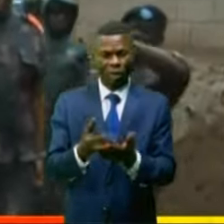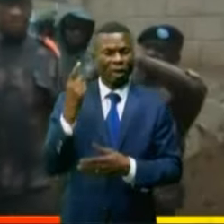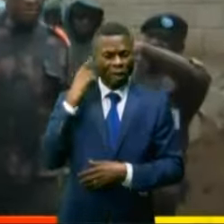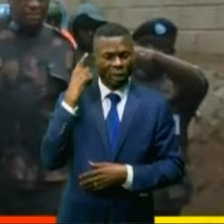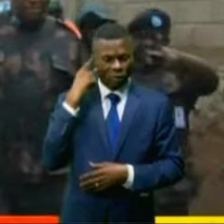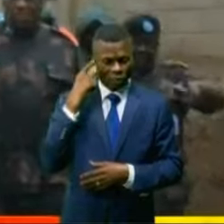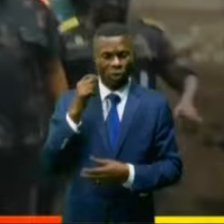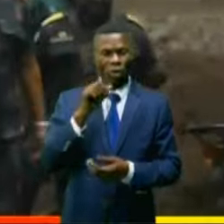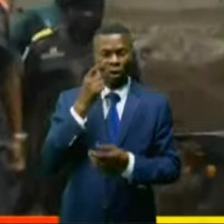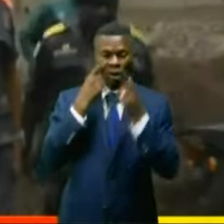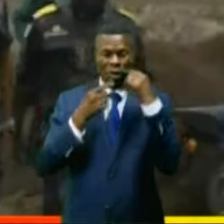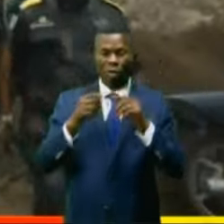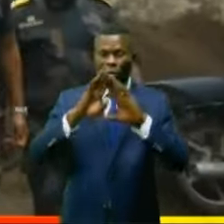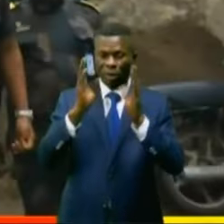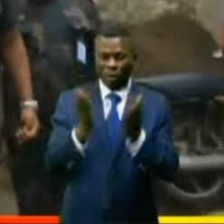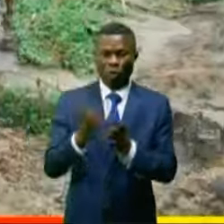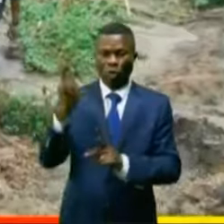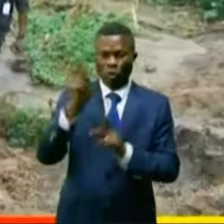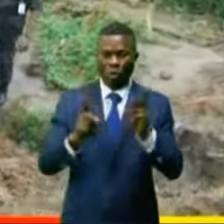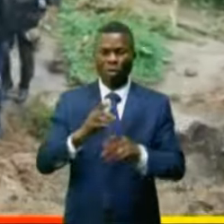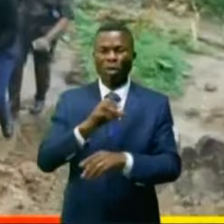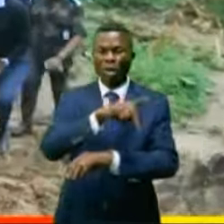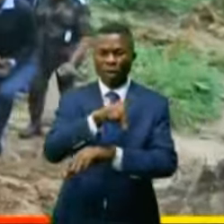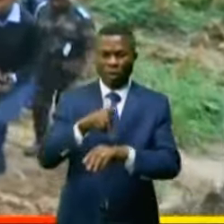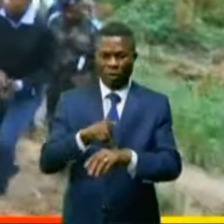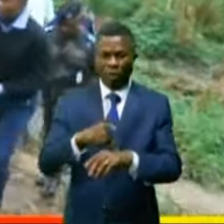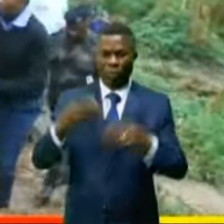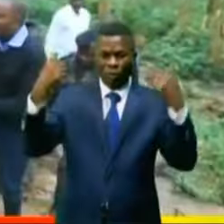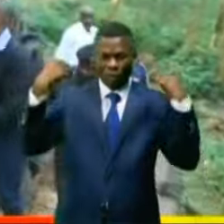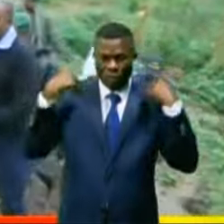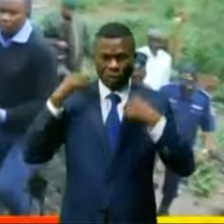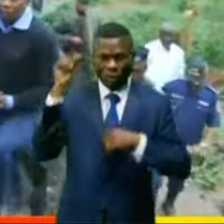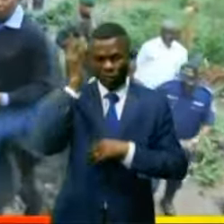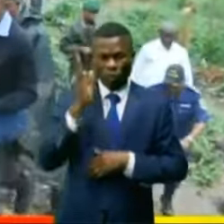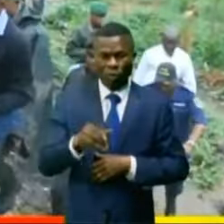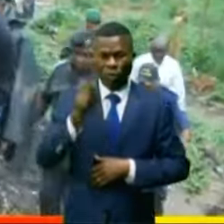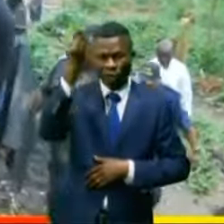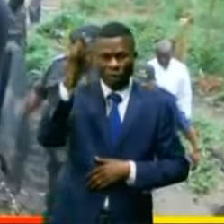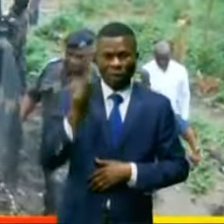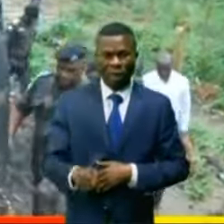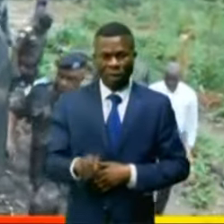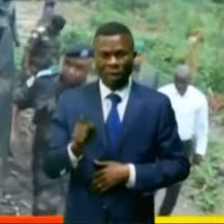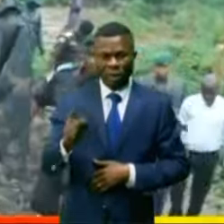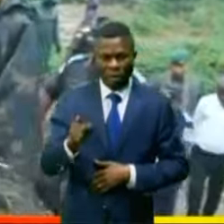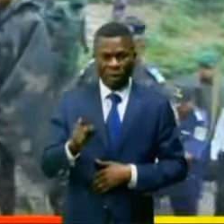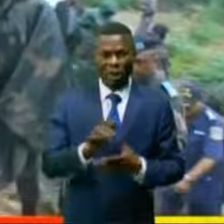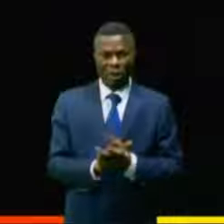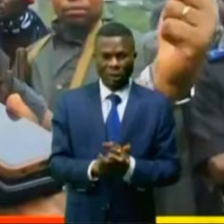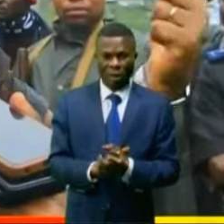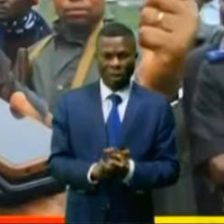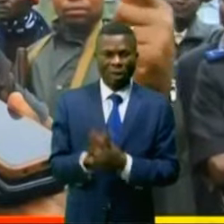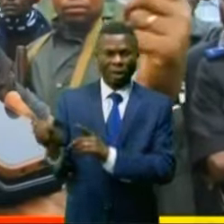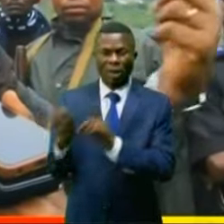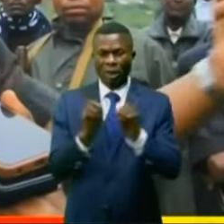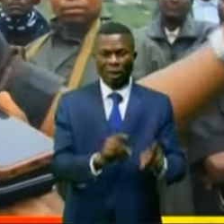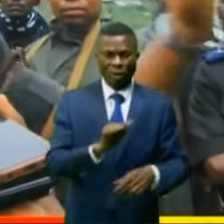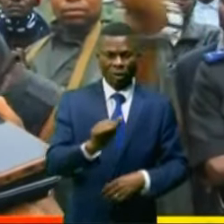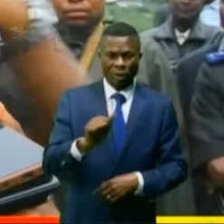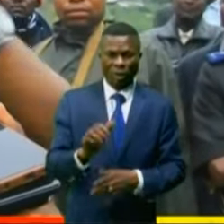cris d'alarme des Itouriens, le commandant des opérations et gouverneur militaire de l'Itourie s'est déporté sur place. Le